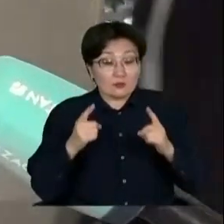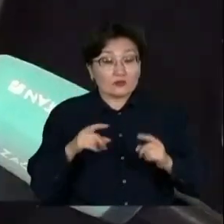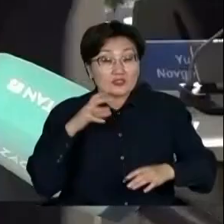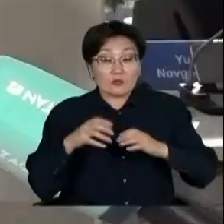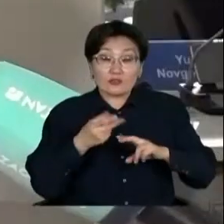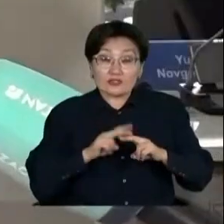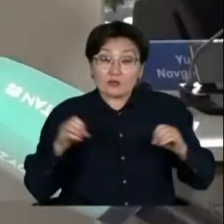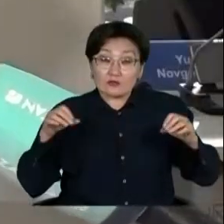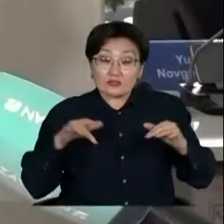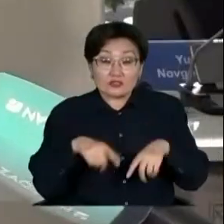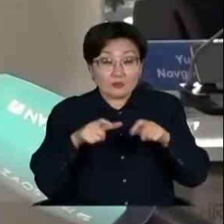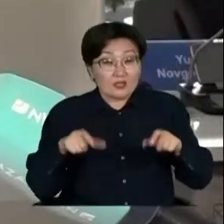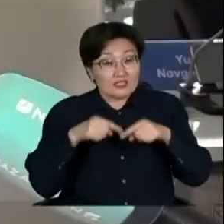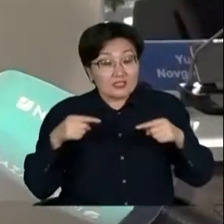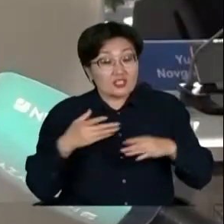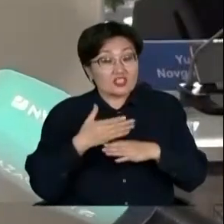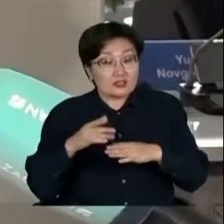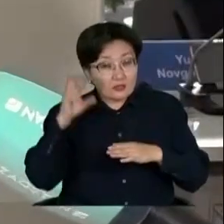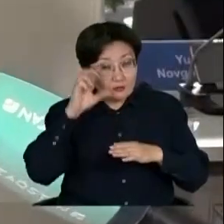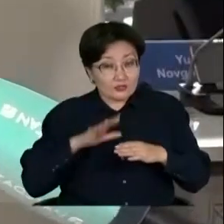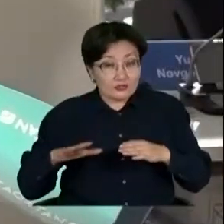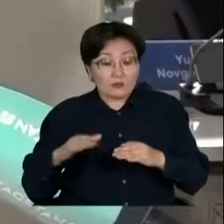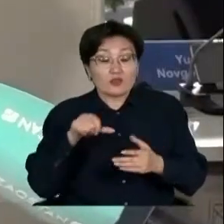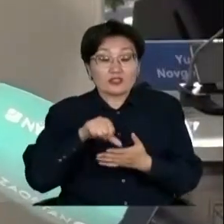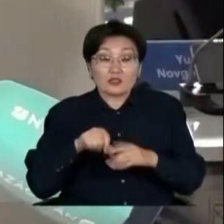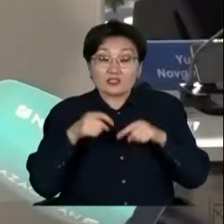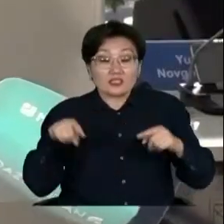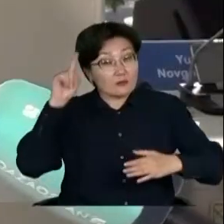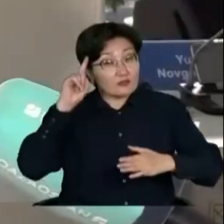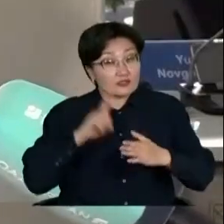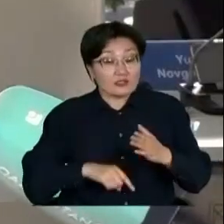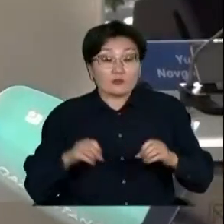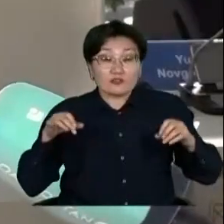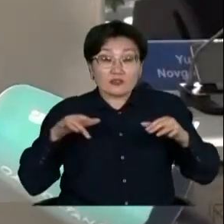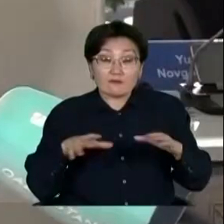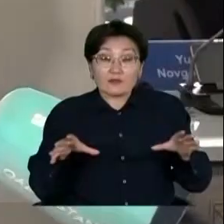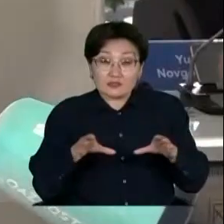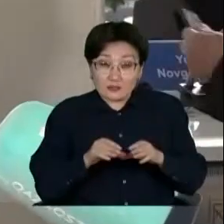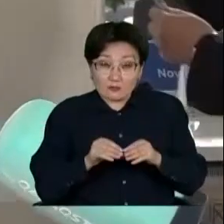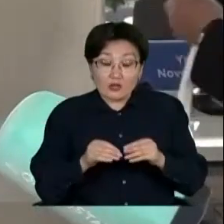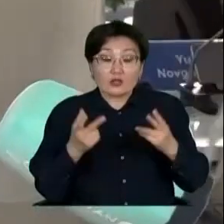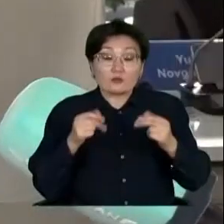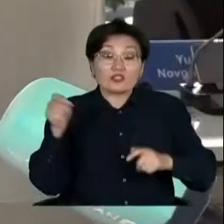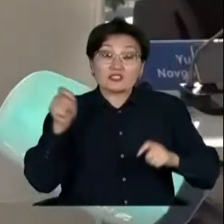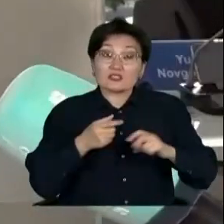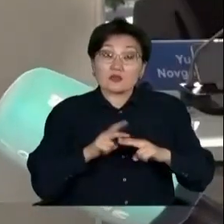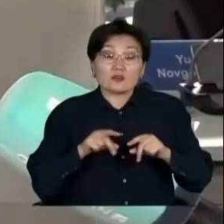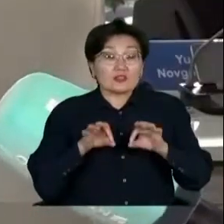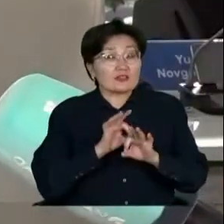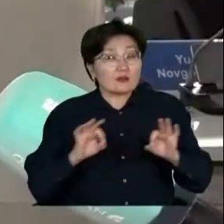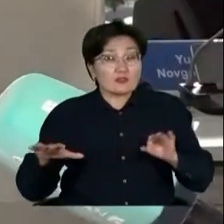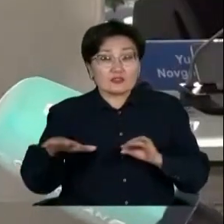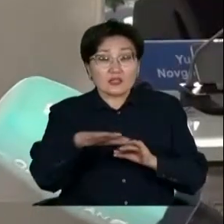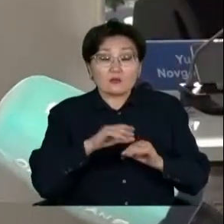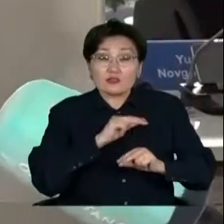на котором собираются люди с разных частей света. И представители разных религий собираются вместе. И, конечно, форум — это отличная платформа